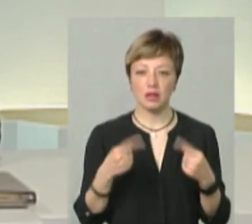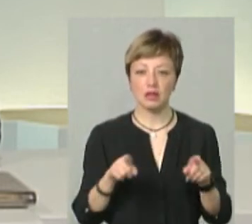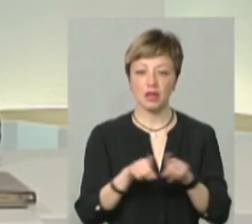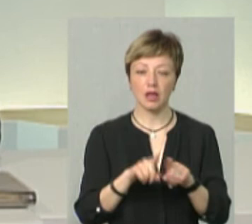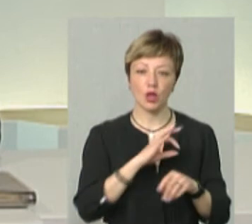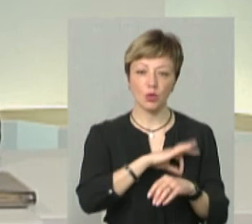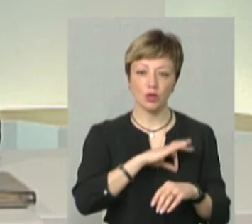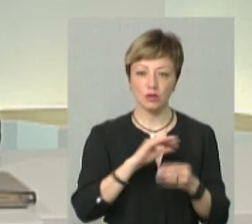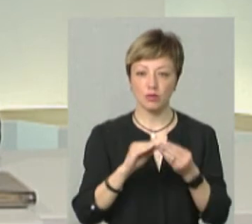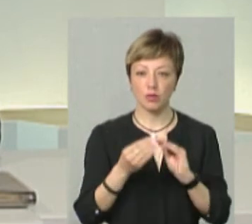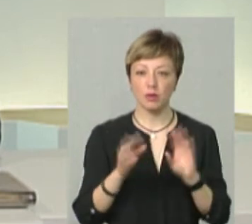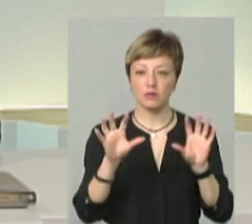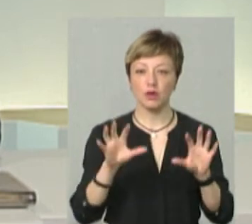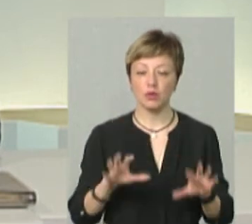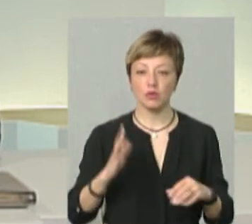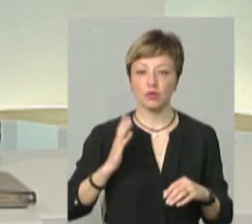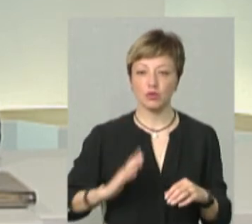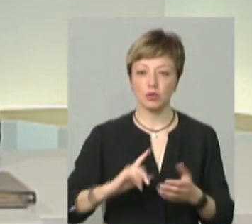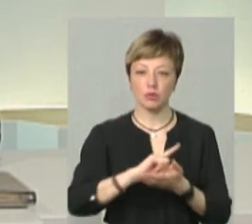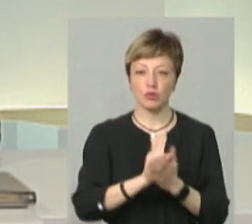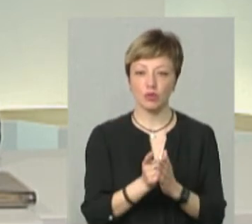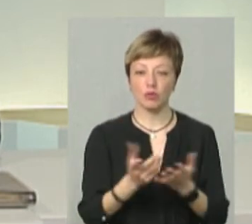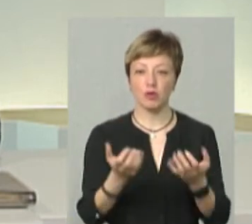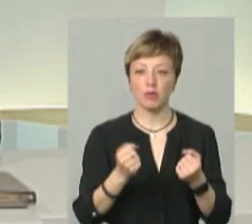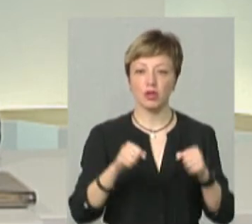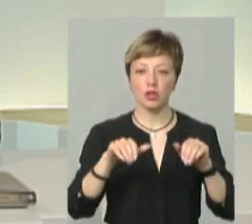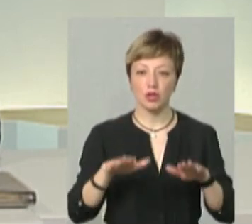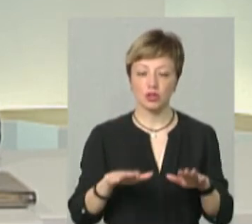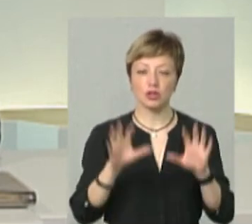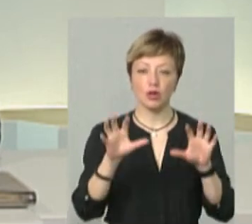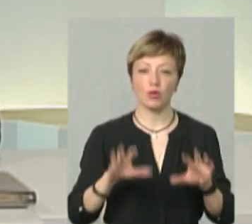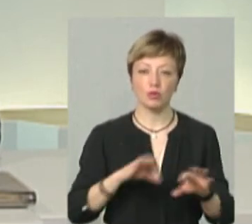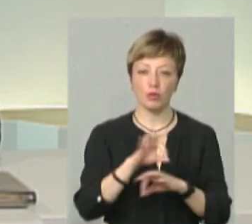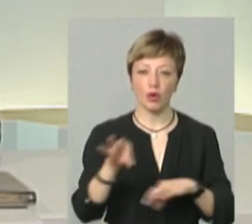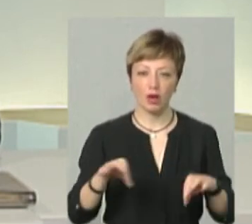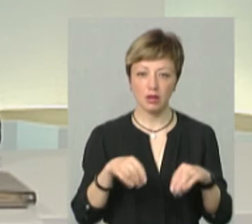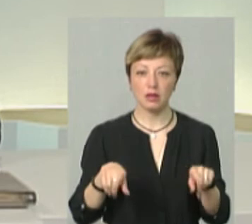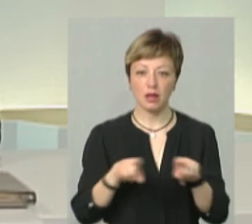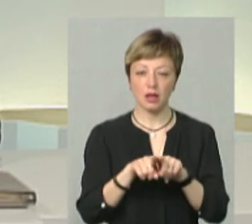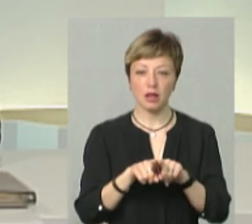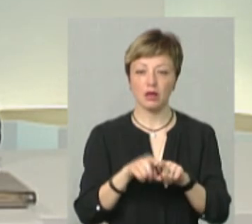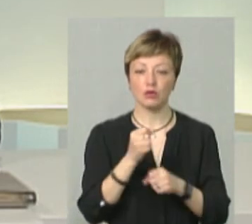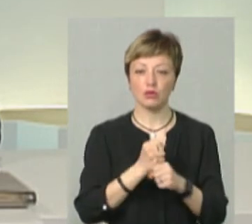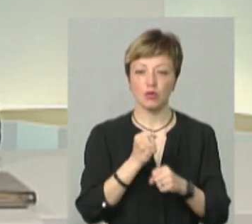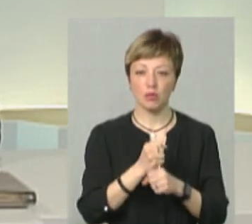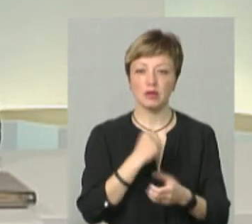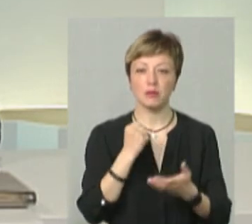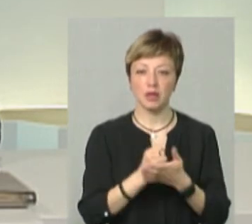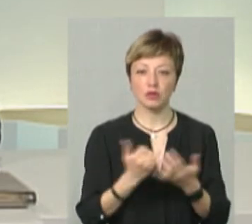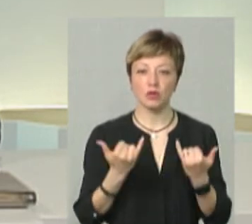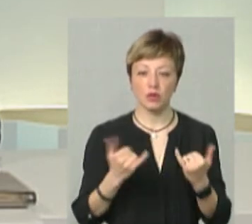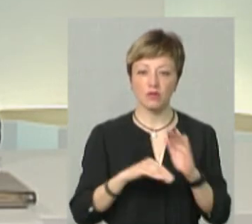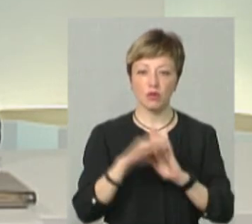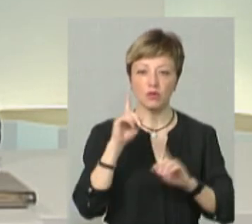такі юридичні колізії в законодавстві, прийшлось терміново приймати рішення, приймати законопроект, і він такий розроблений і прийнятий